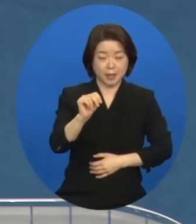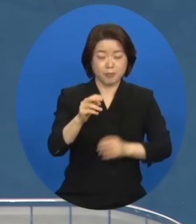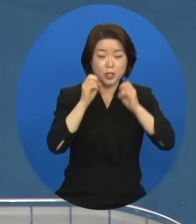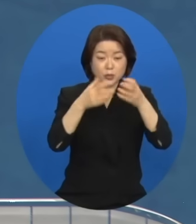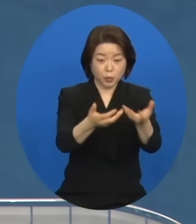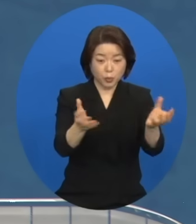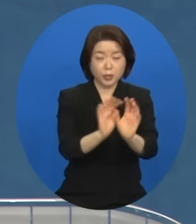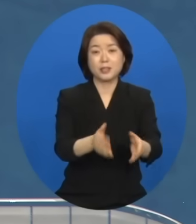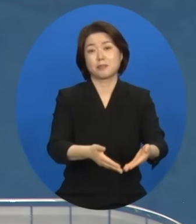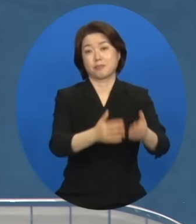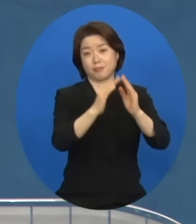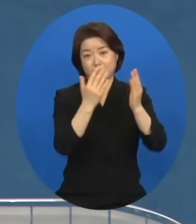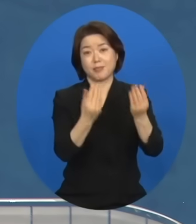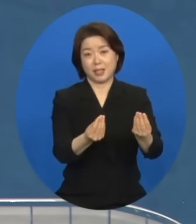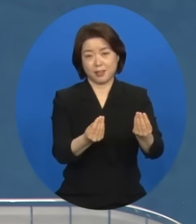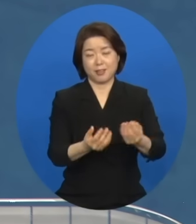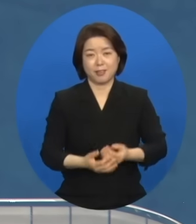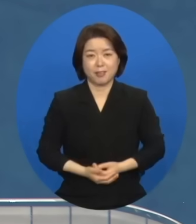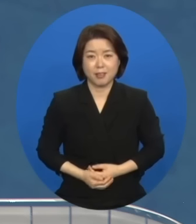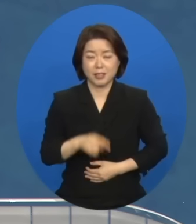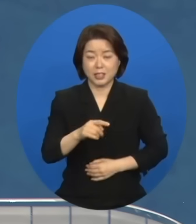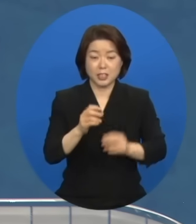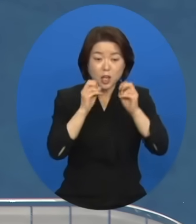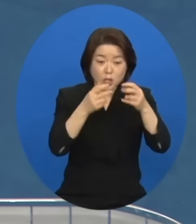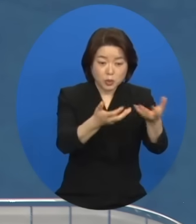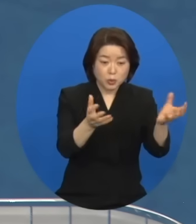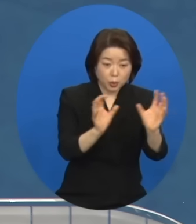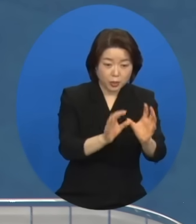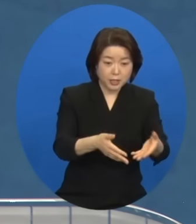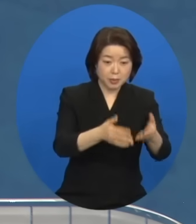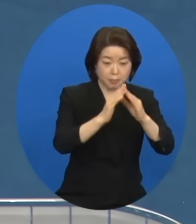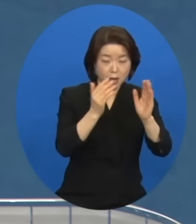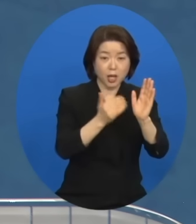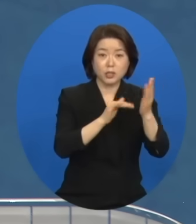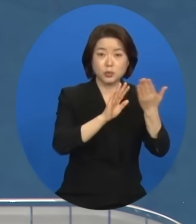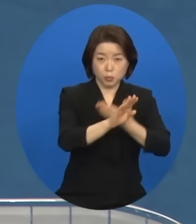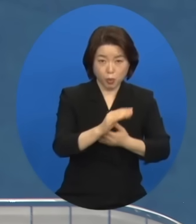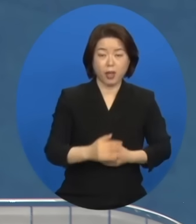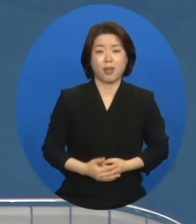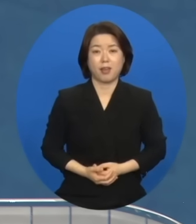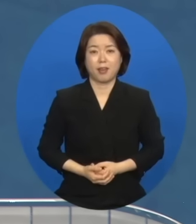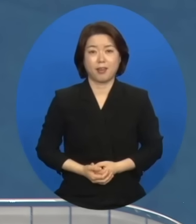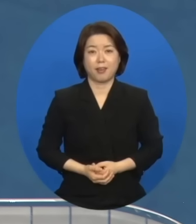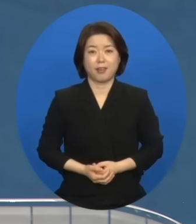만드신 거예요. 그런데 이런 선교단체를 만들고 난 다음에